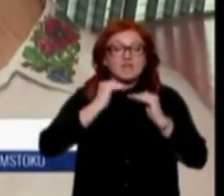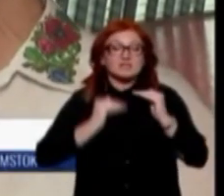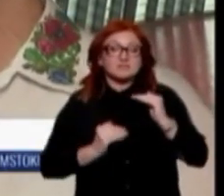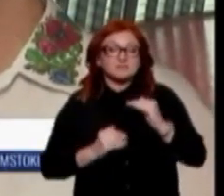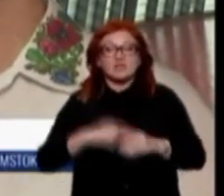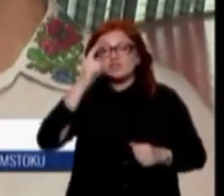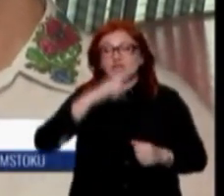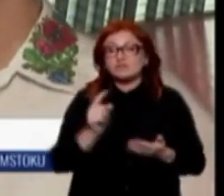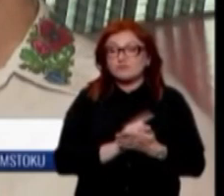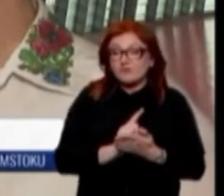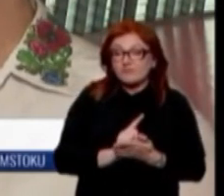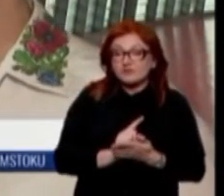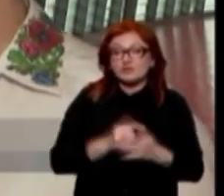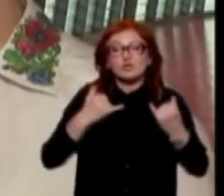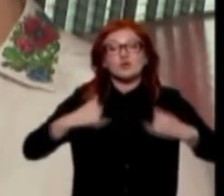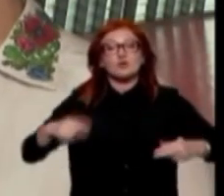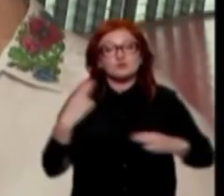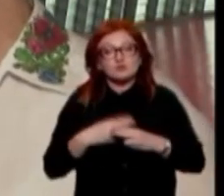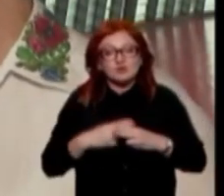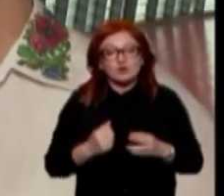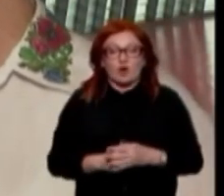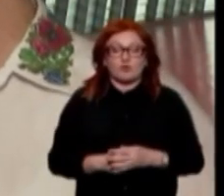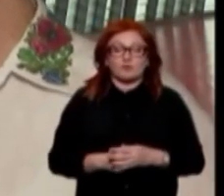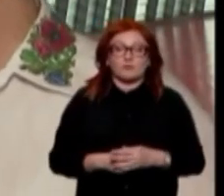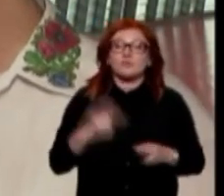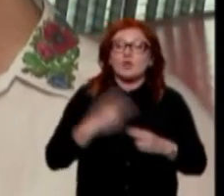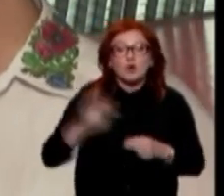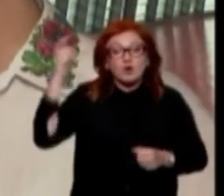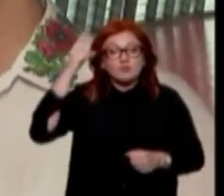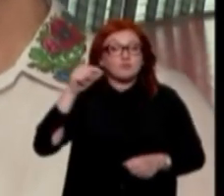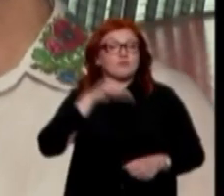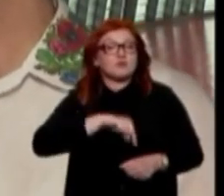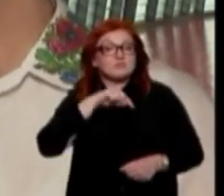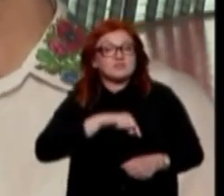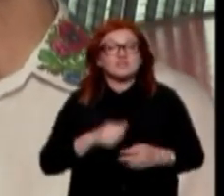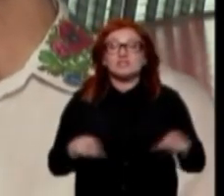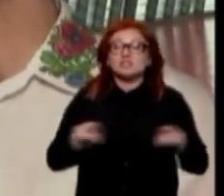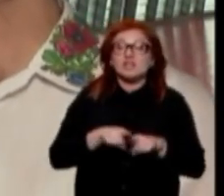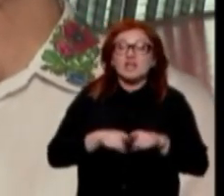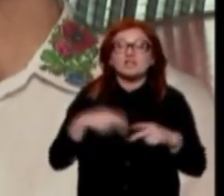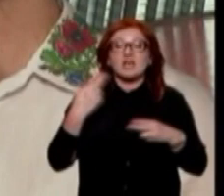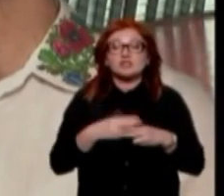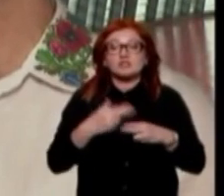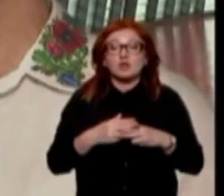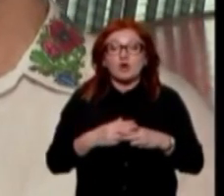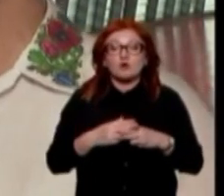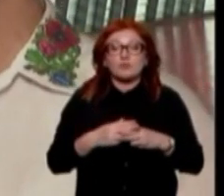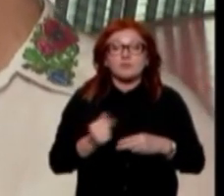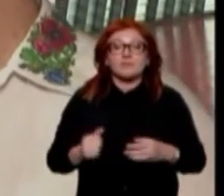złe skutki różnych chorób, chorób głównie psychicznych, ale też chorób związanych